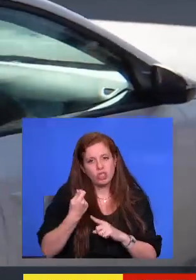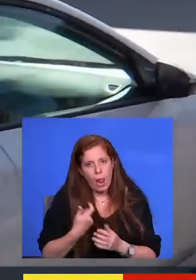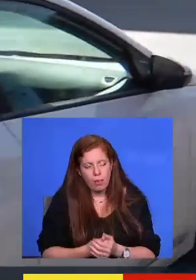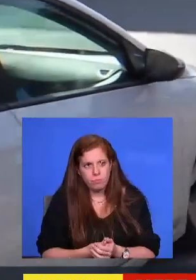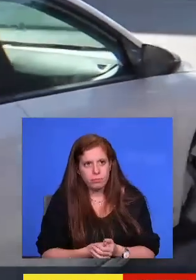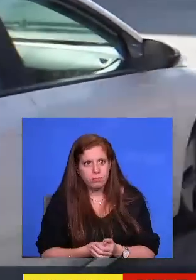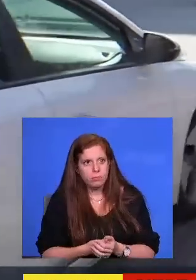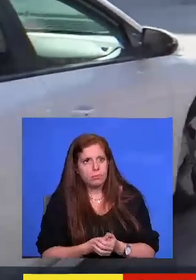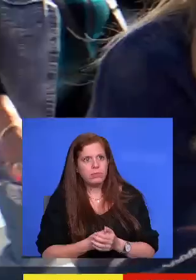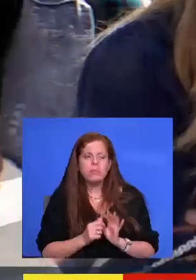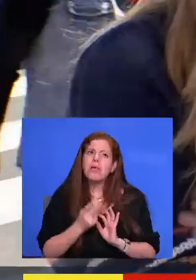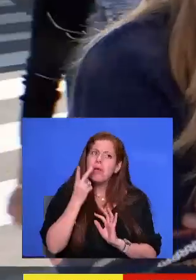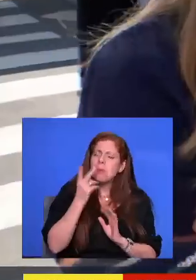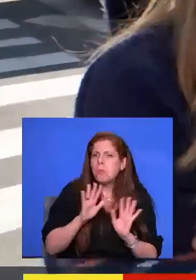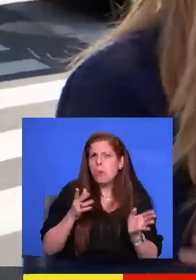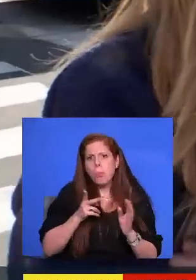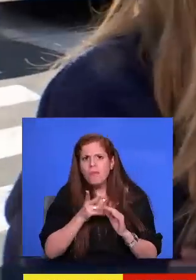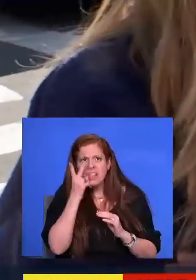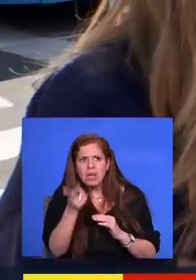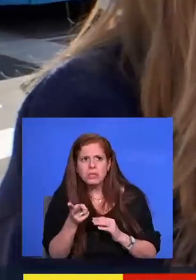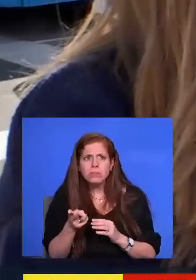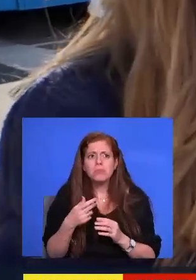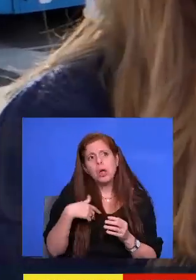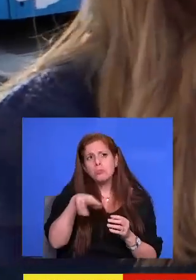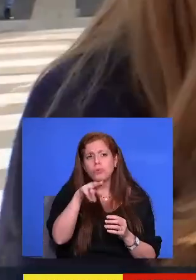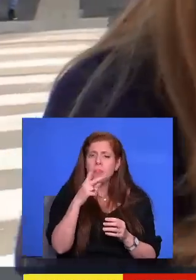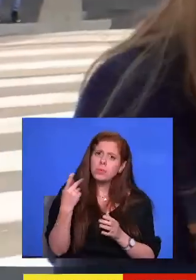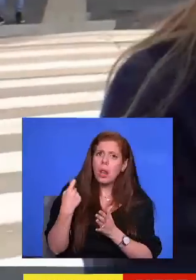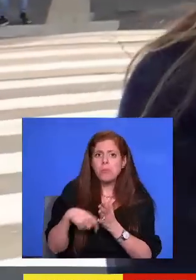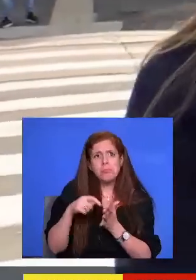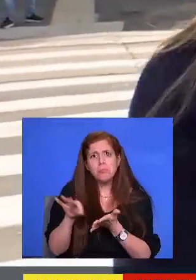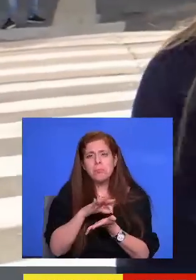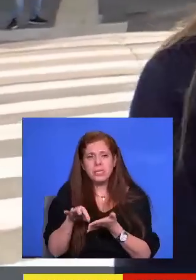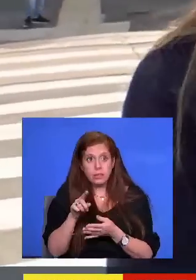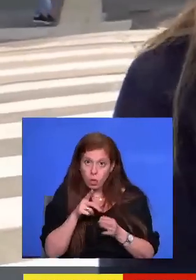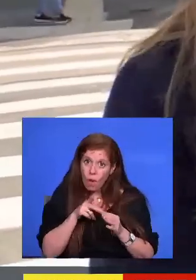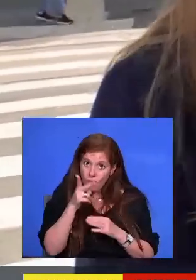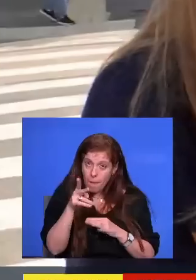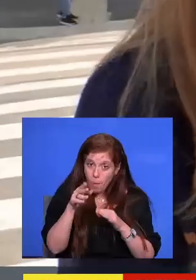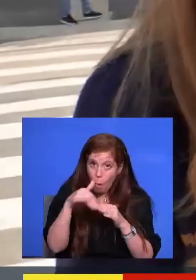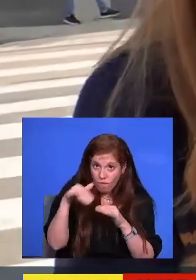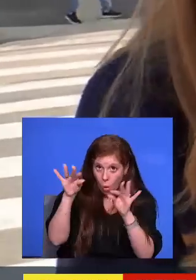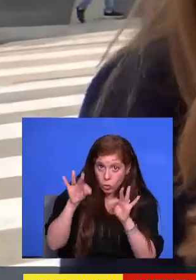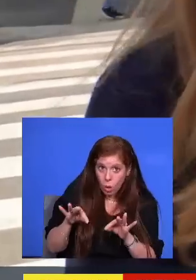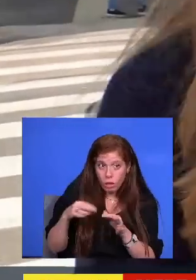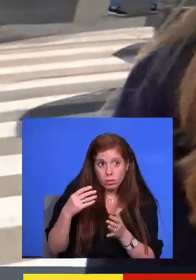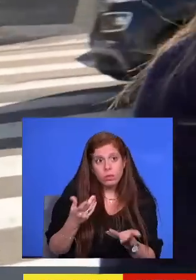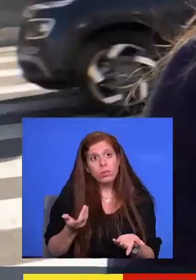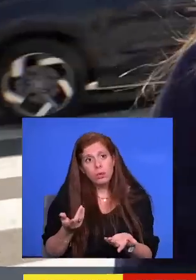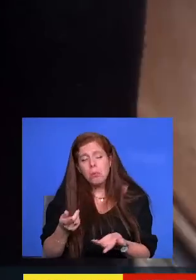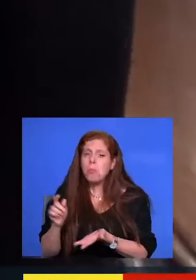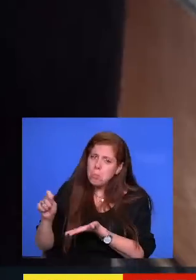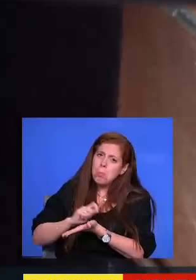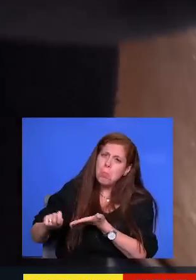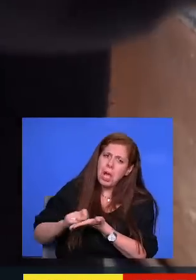כלום עברתי, ראיתי. אני מסתובב, אני יוצא, מטייל ועושה לא טוב. אתה עובר ברחוב, אתה רואה דוכן ו...